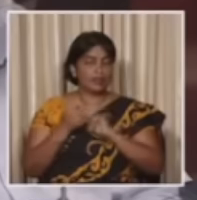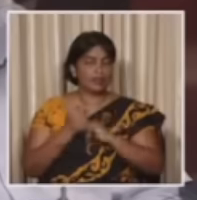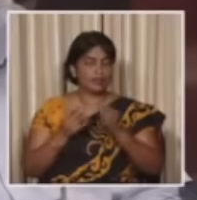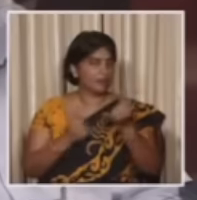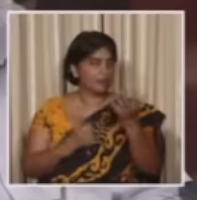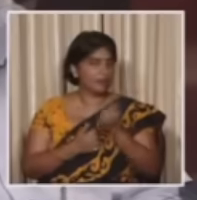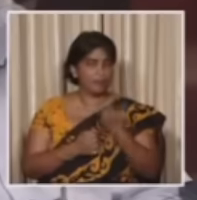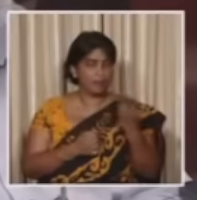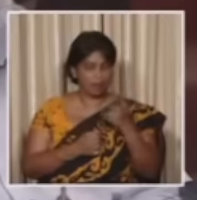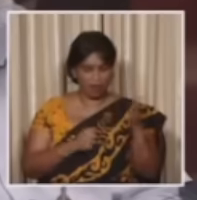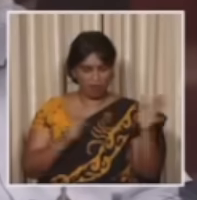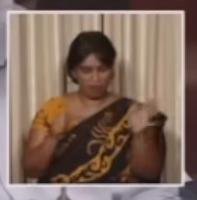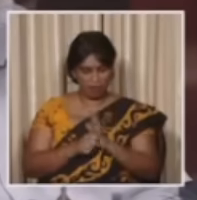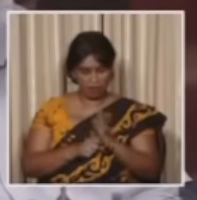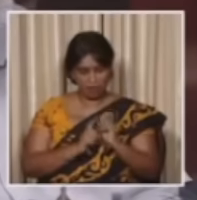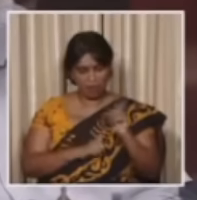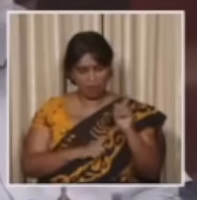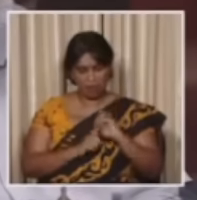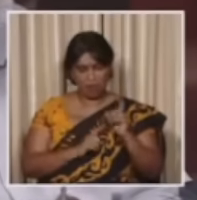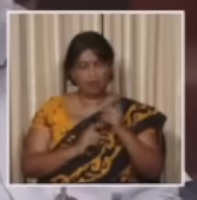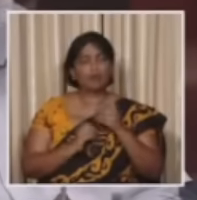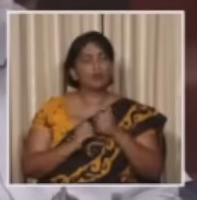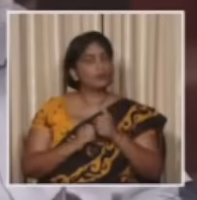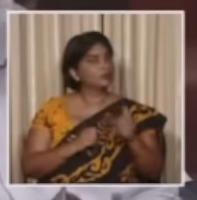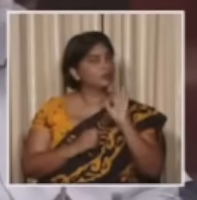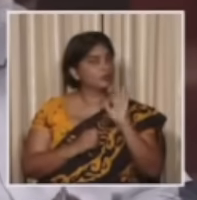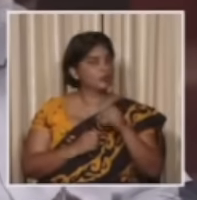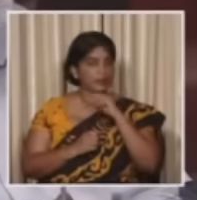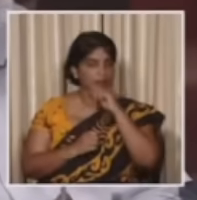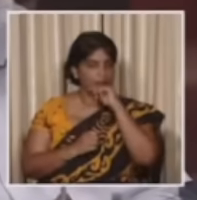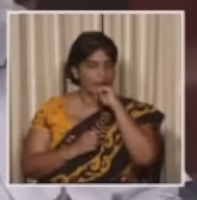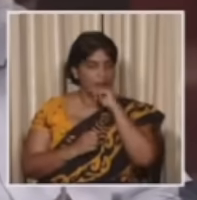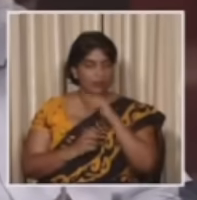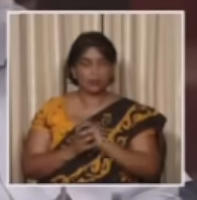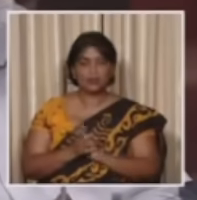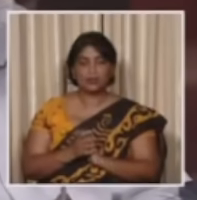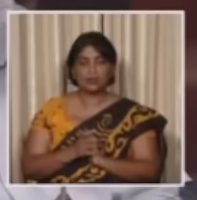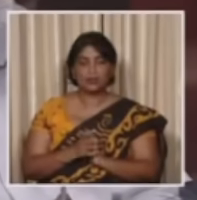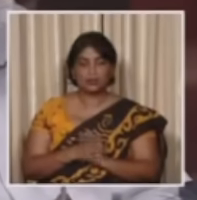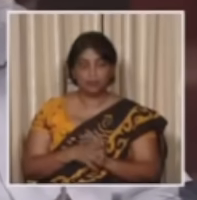මේක මේක සම්පූර්ණ පාර්ලිමේන්තුවේ නොමගැරලා තියෙනවා.